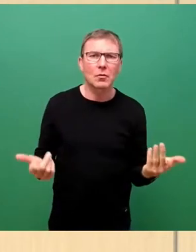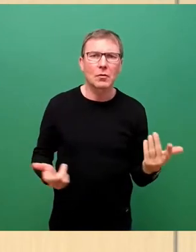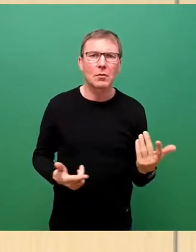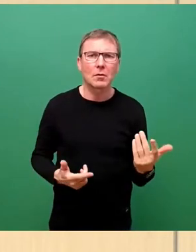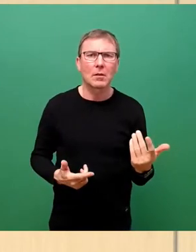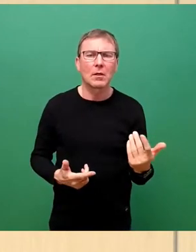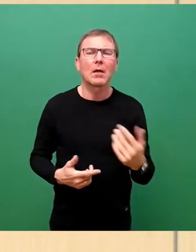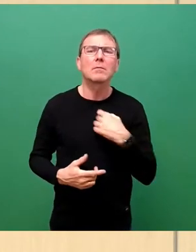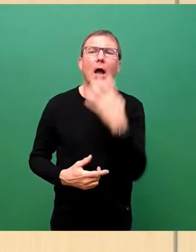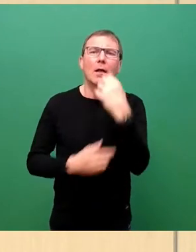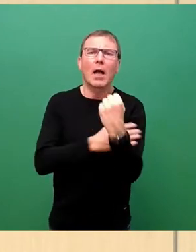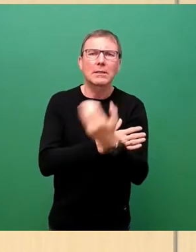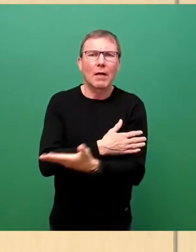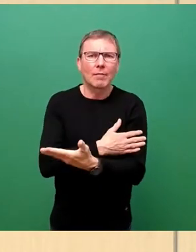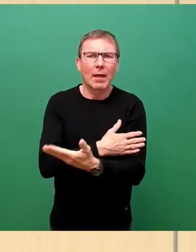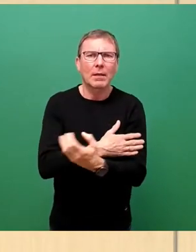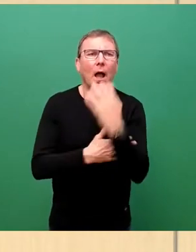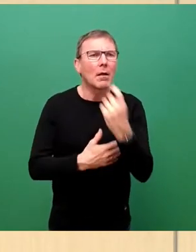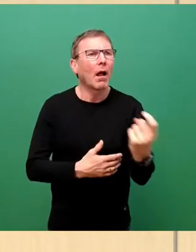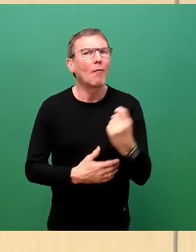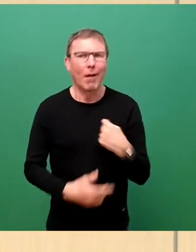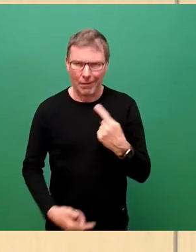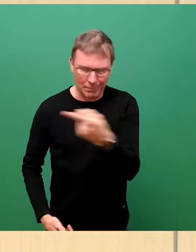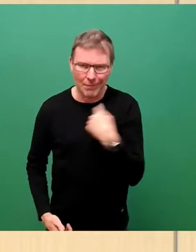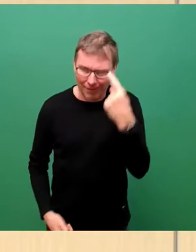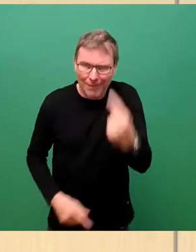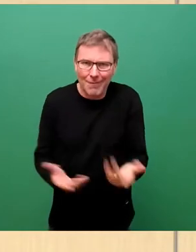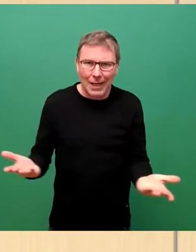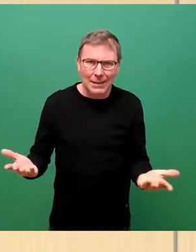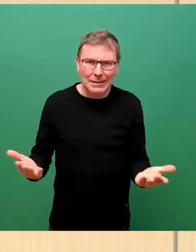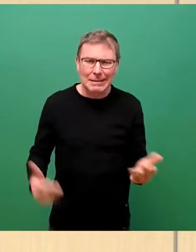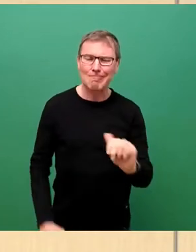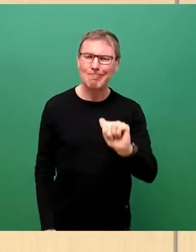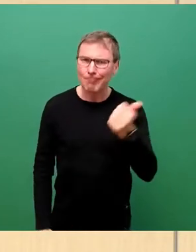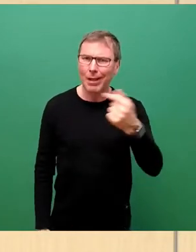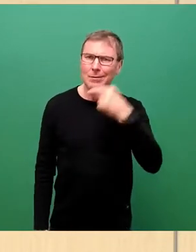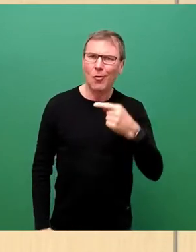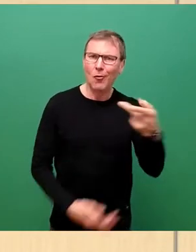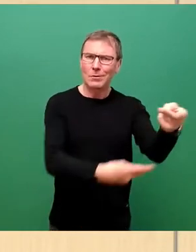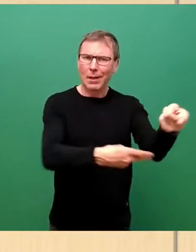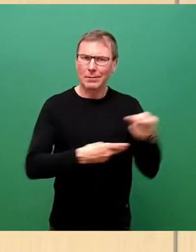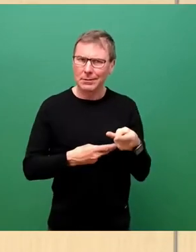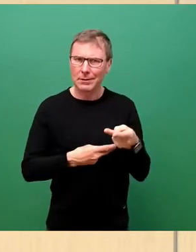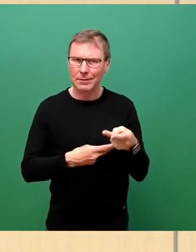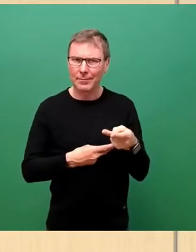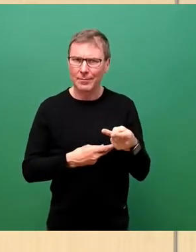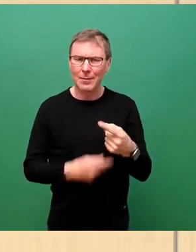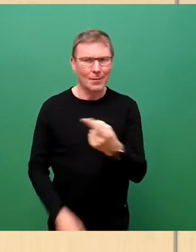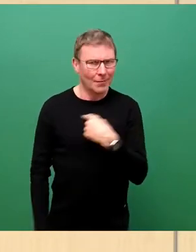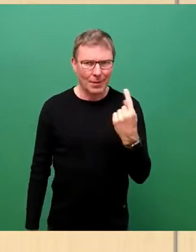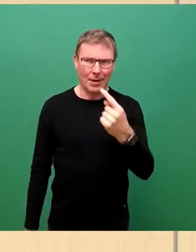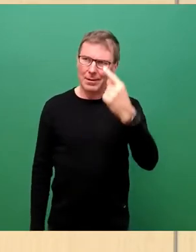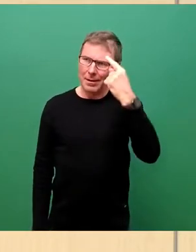und wir wissen alle, woher das Gas herkommt. Zum großen Teil aus Russland. Und wir wissen alle und alle sagen es auf